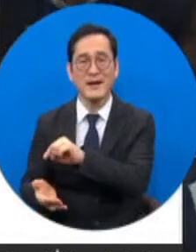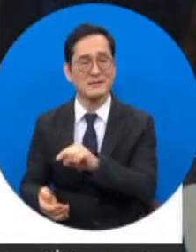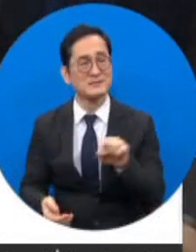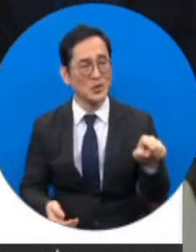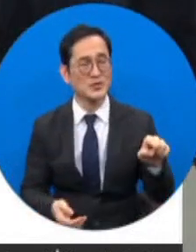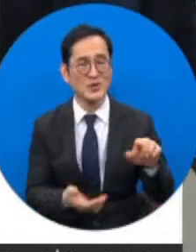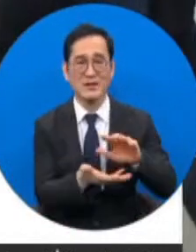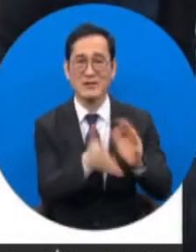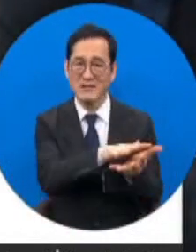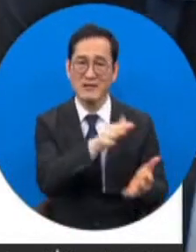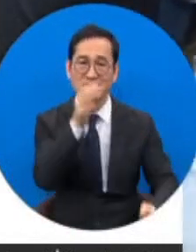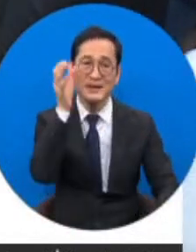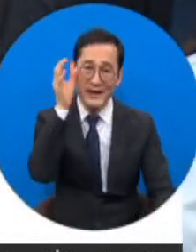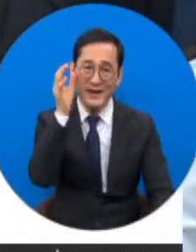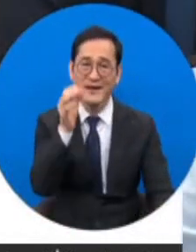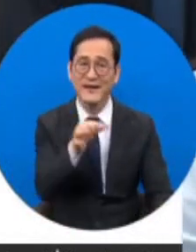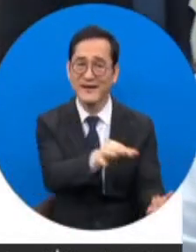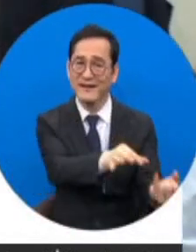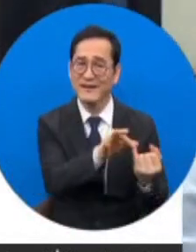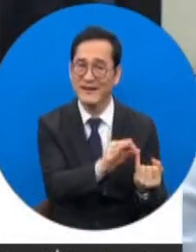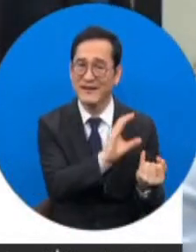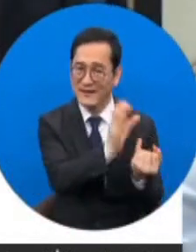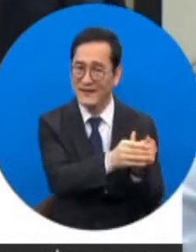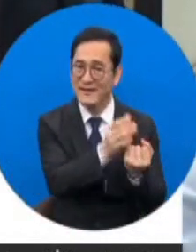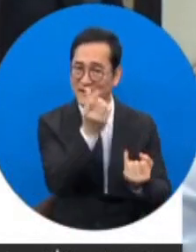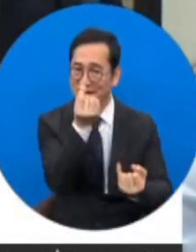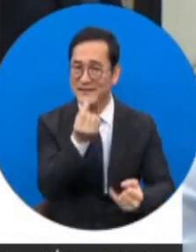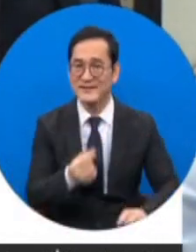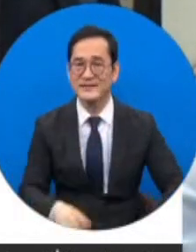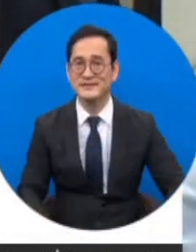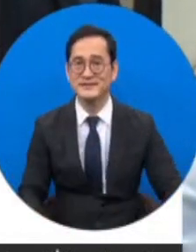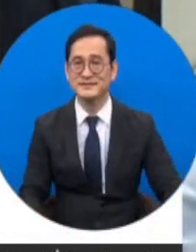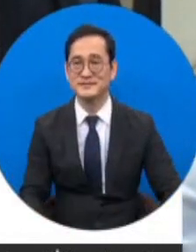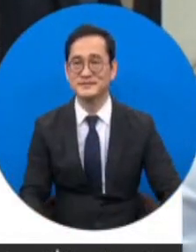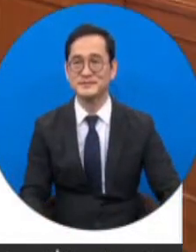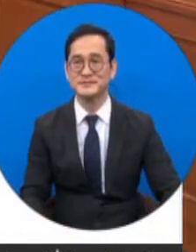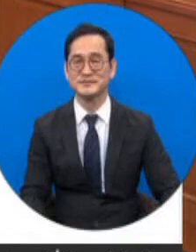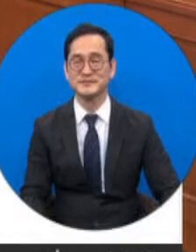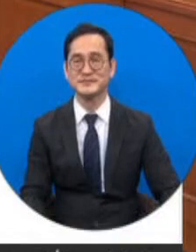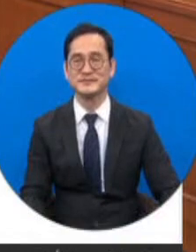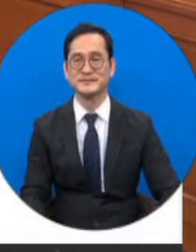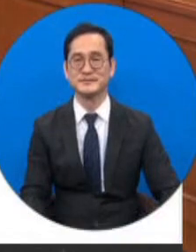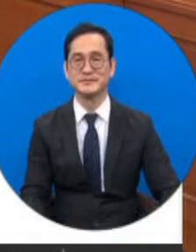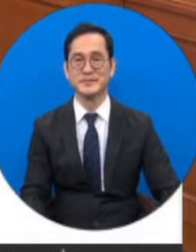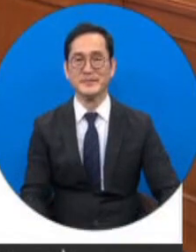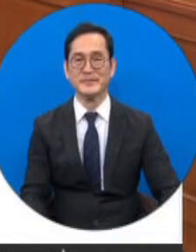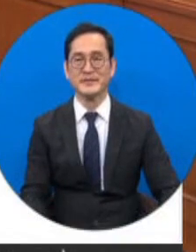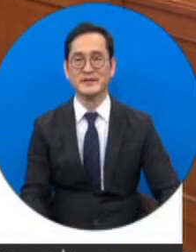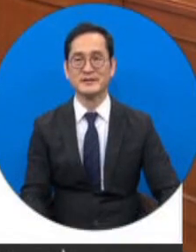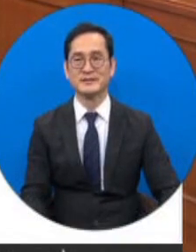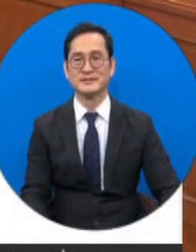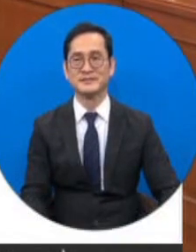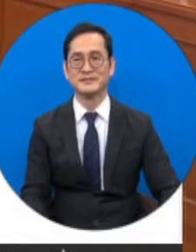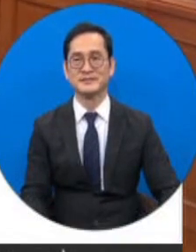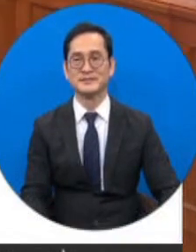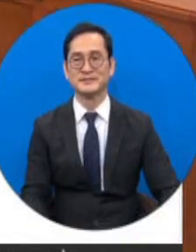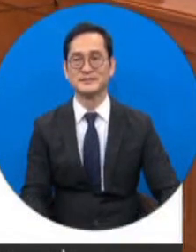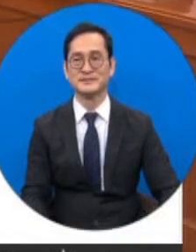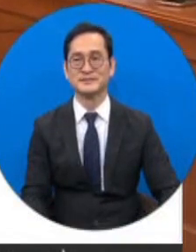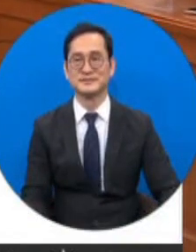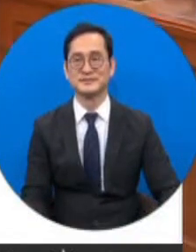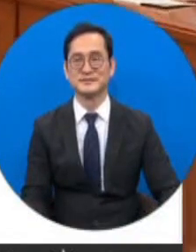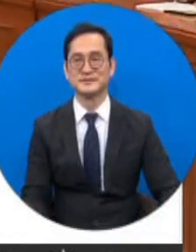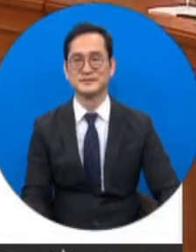내에서도 과연 박지원 공동 위원장과 선 내 비대위원장과 변화의 이